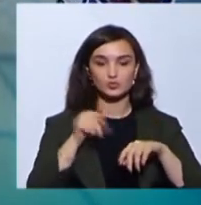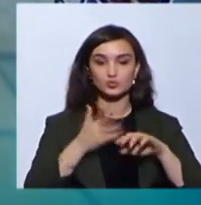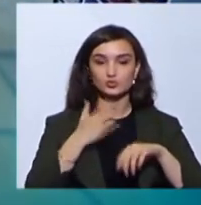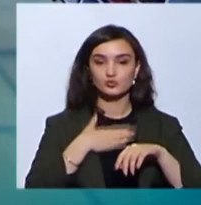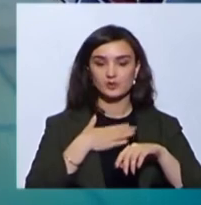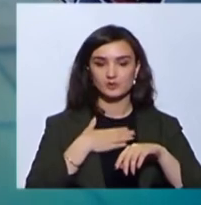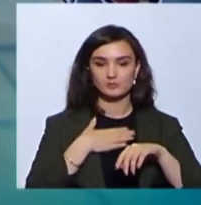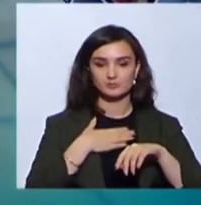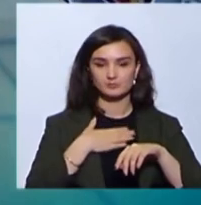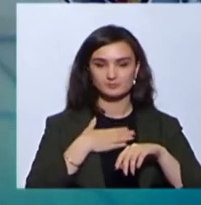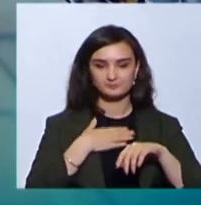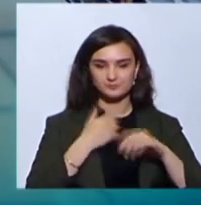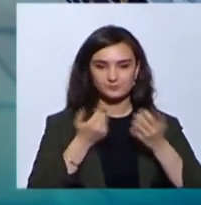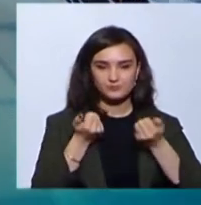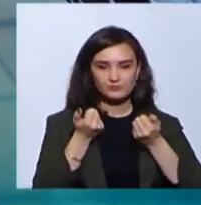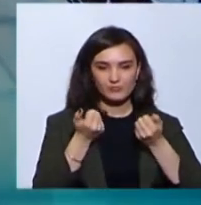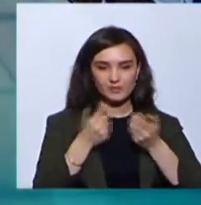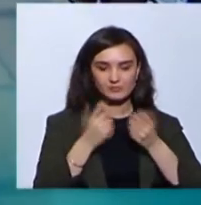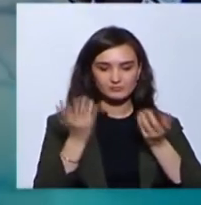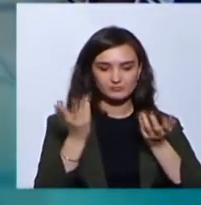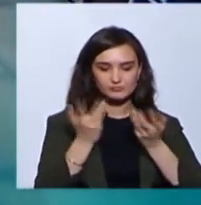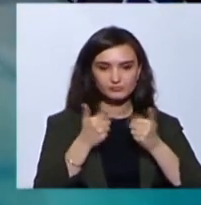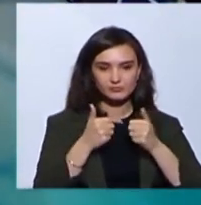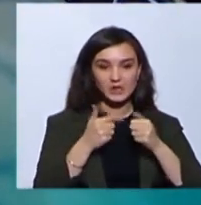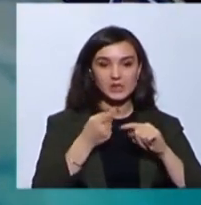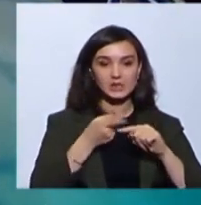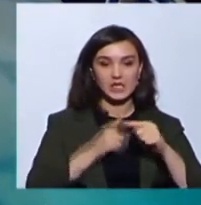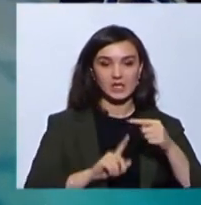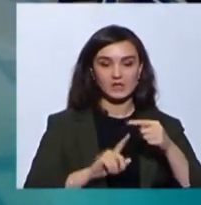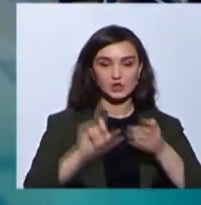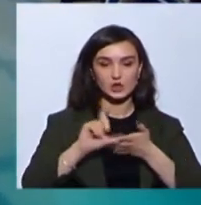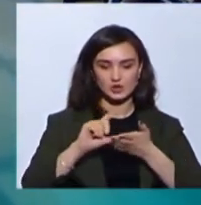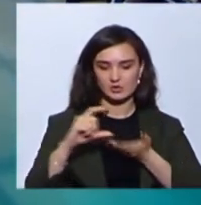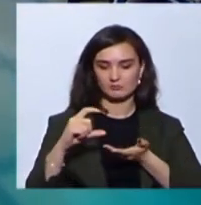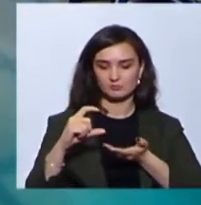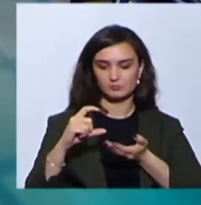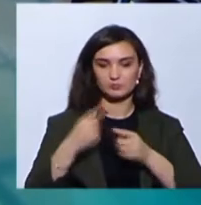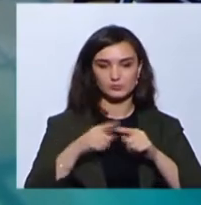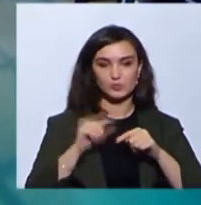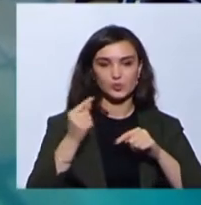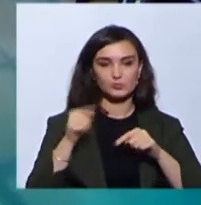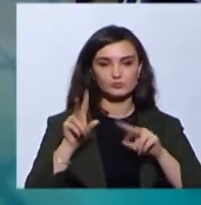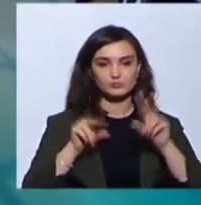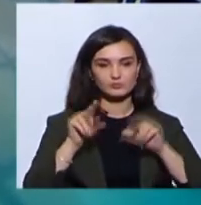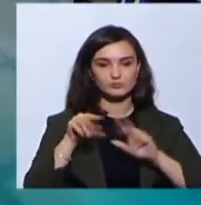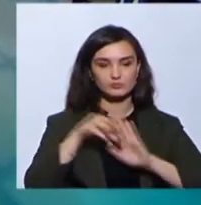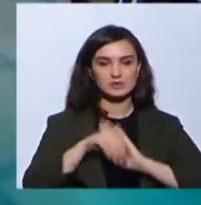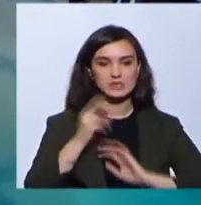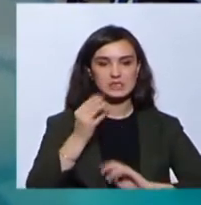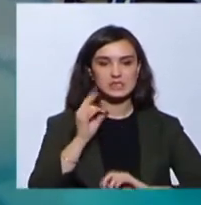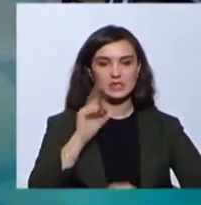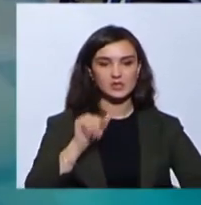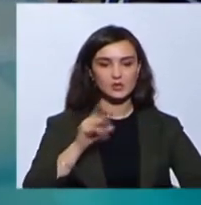ჩვენ ეკვივალენტებს გადავთვლით მაშინ ნახევარი ჭიქალობიო ითვლება რომ ცილოვანი გადათვლისთვის